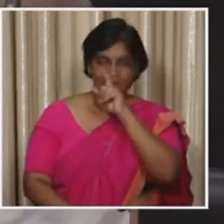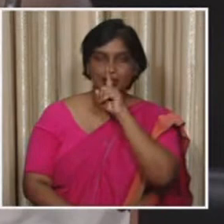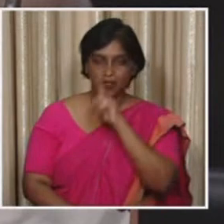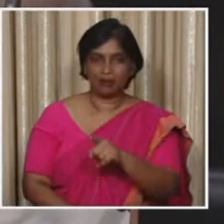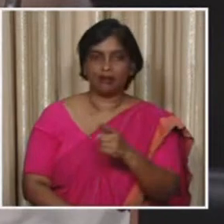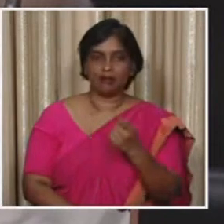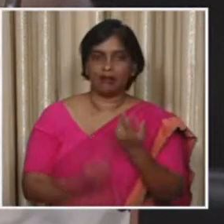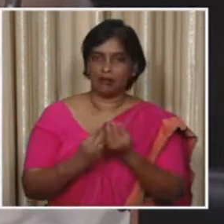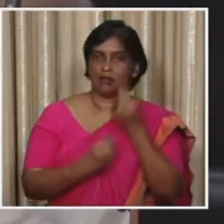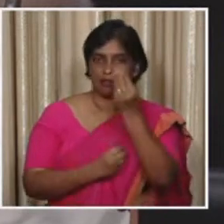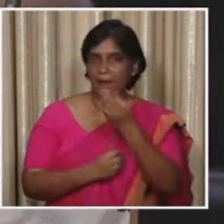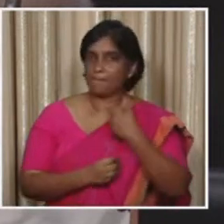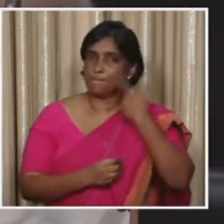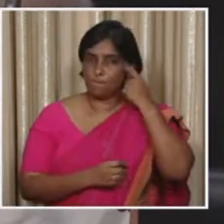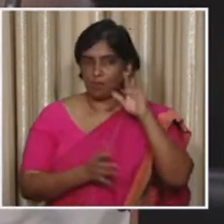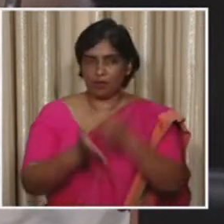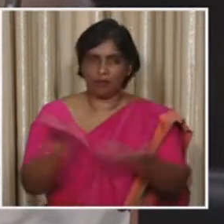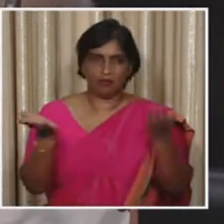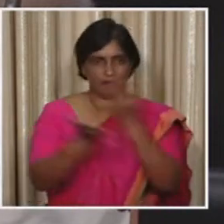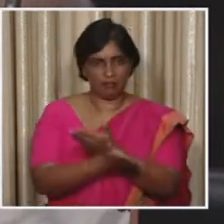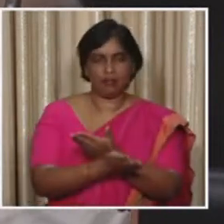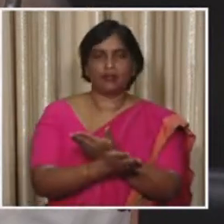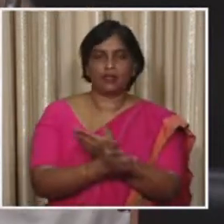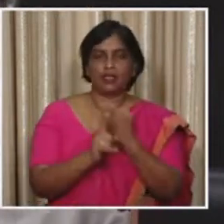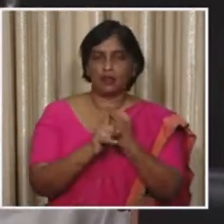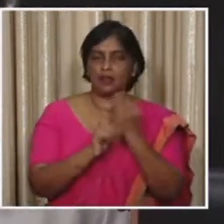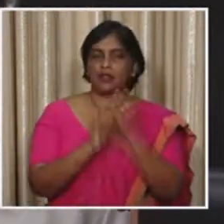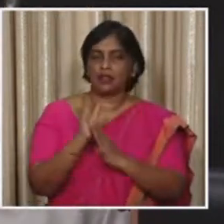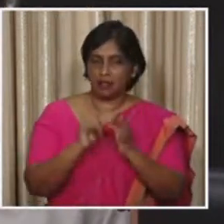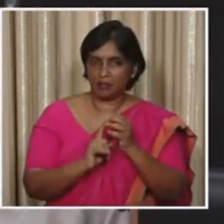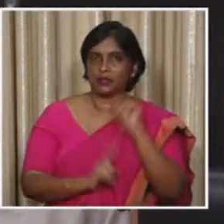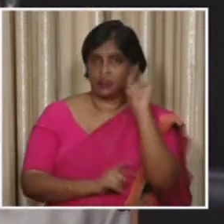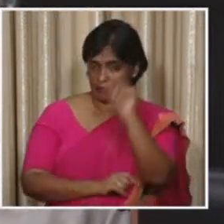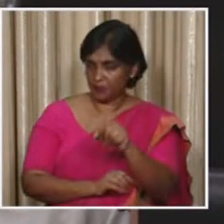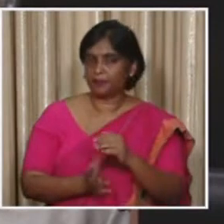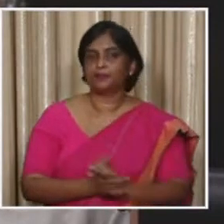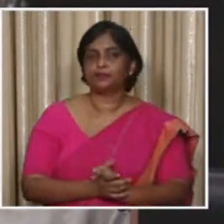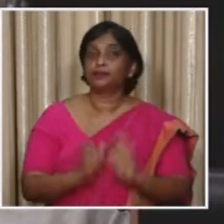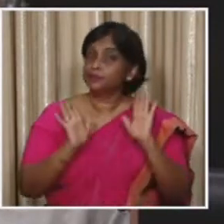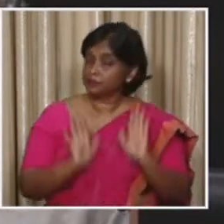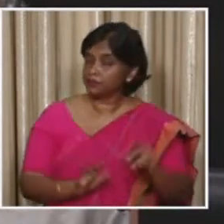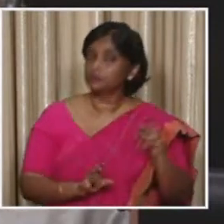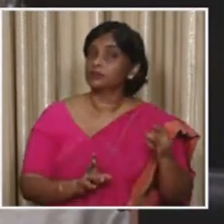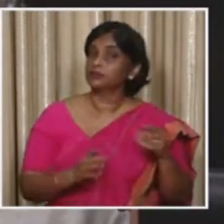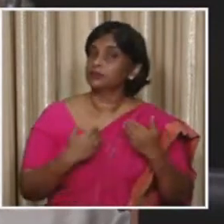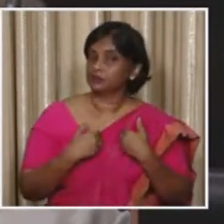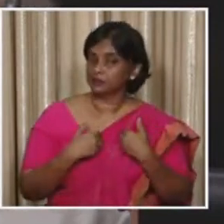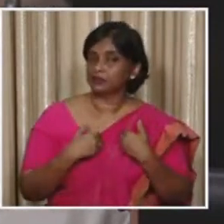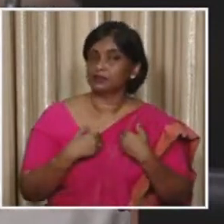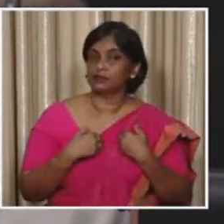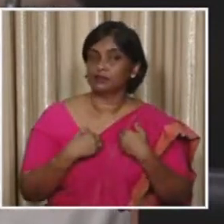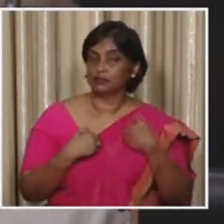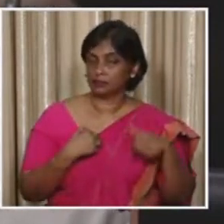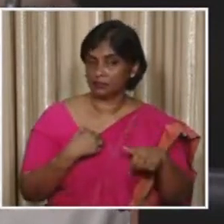අපි මේ දෙක දෙන්න බලාපොරොත්තු වෙන ගිවිසුම් දෙක මං කබිර හෂිම මැතිමාට කියලා තියෙනවා ඒත් අපිට දැන්